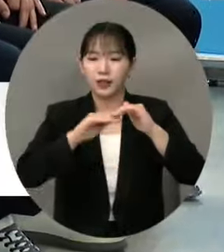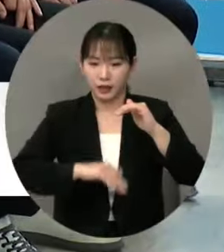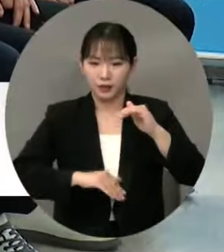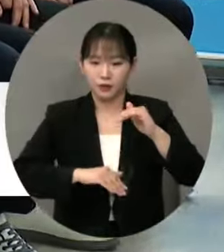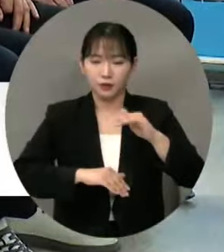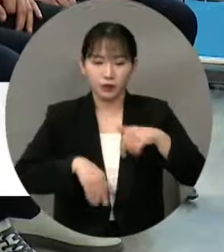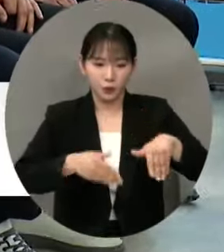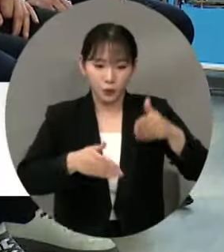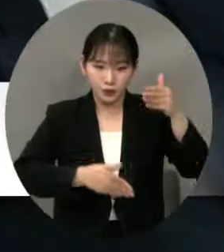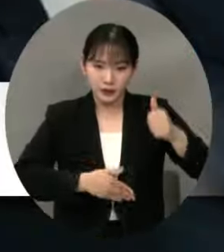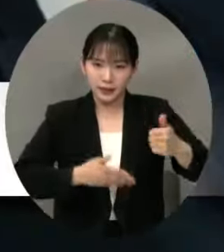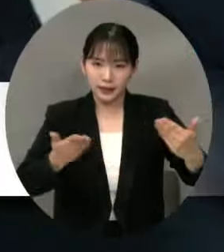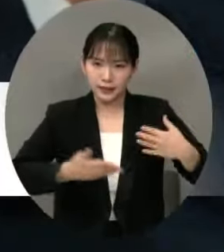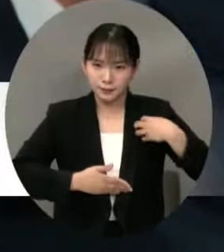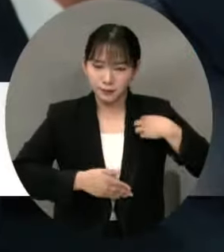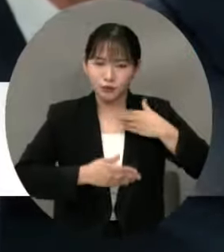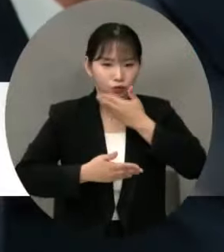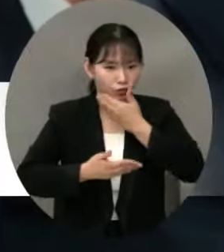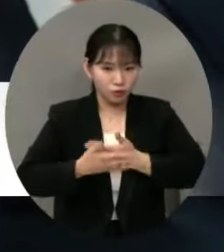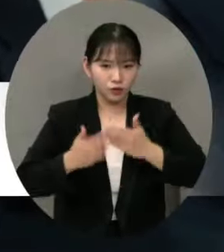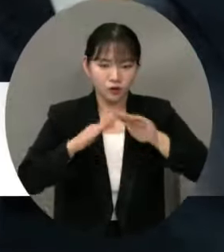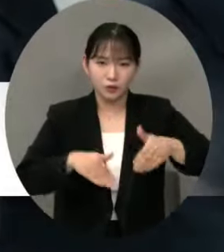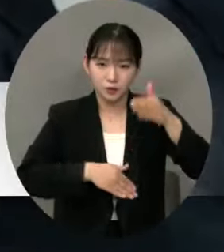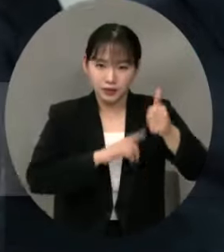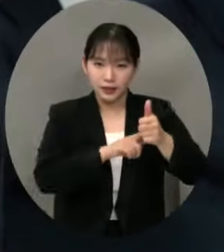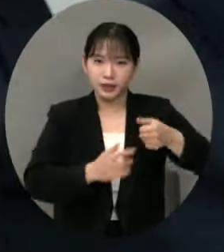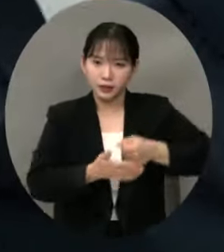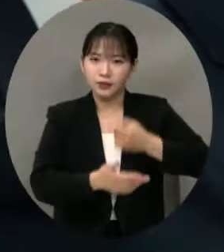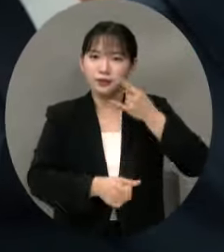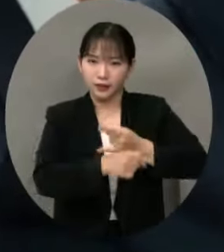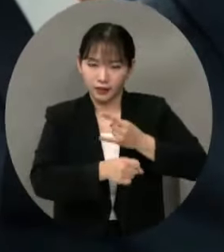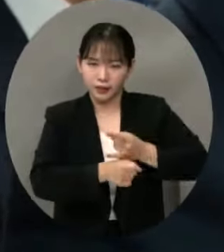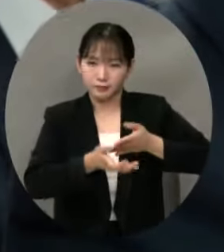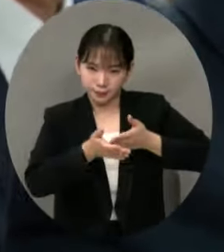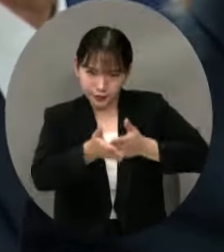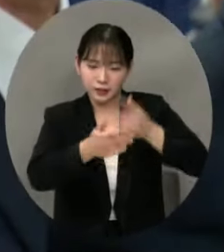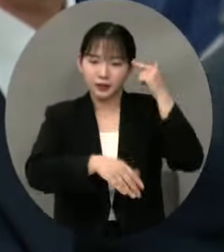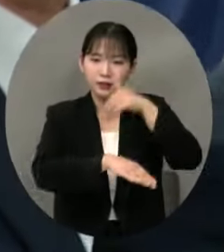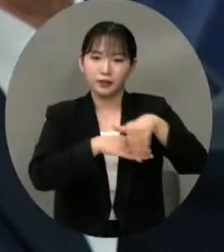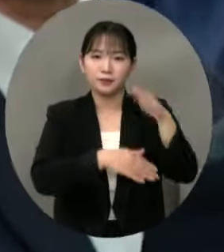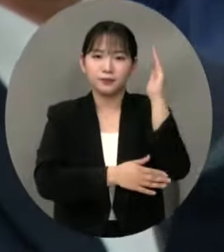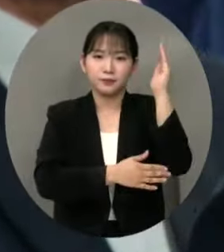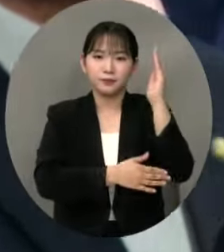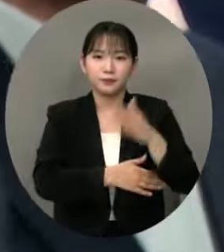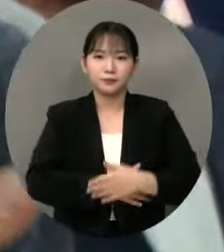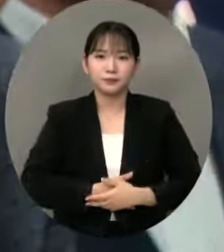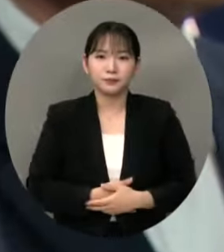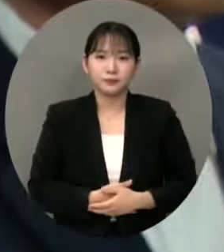도지사의 역할이 중요한 만큼 김영록 지사에게 결단을 요구하겠다고 말했습니다.